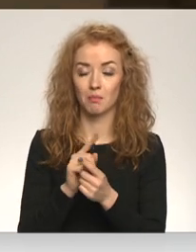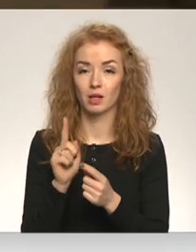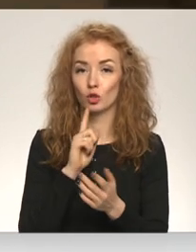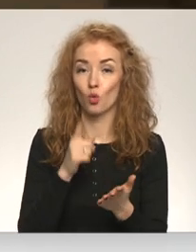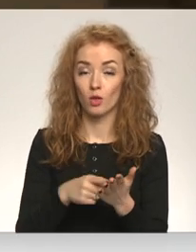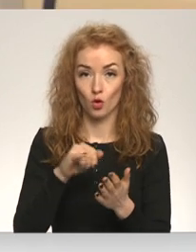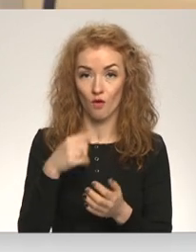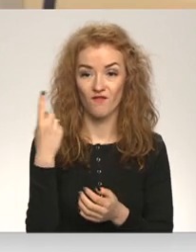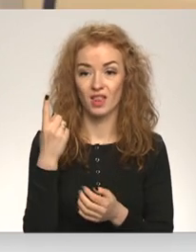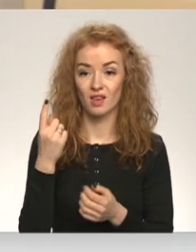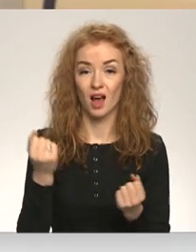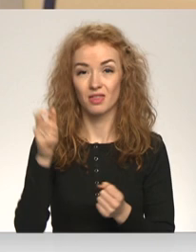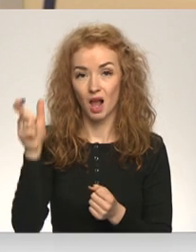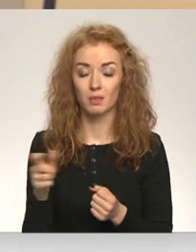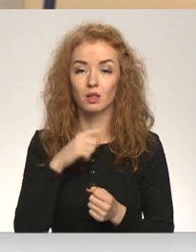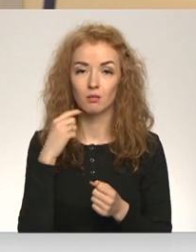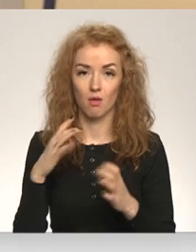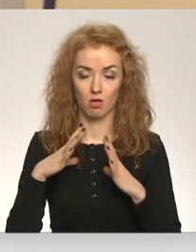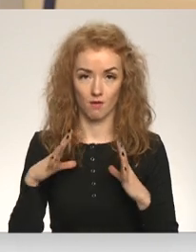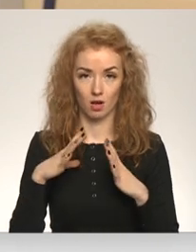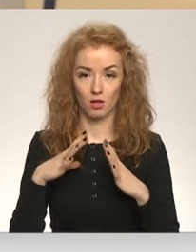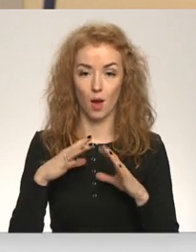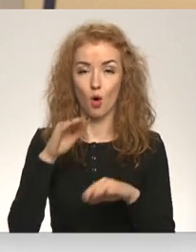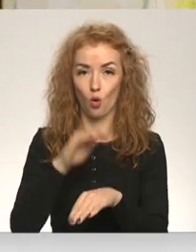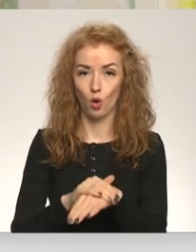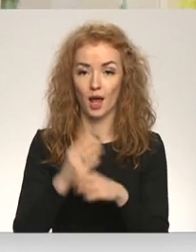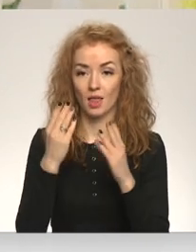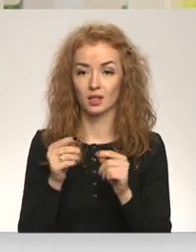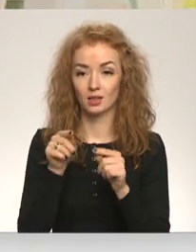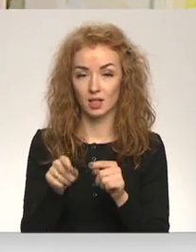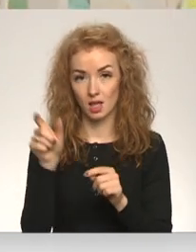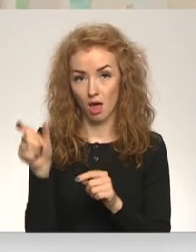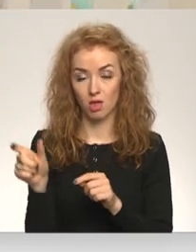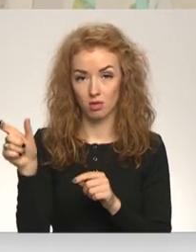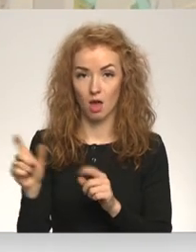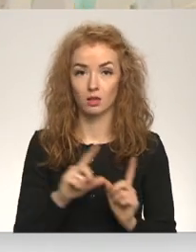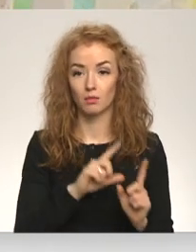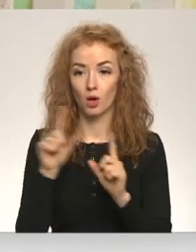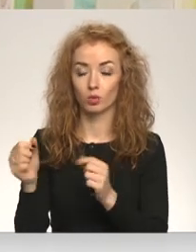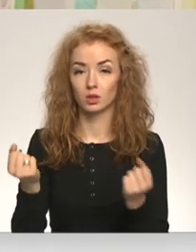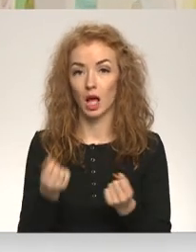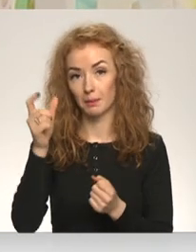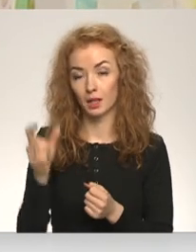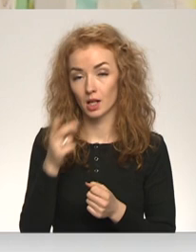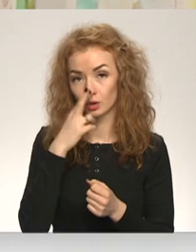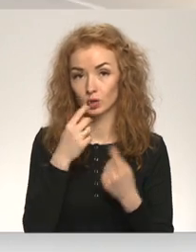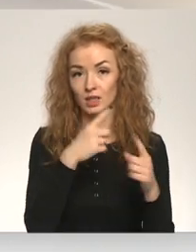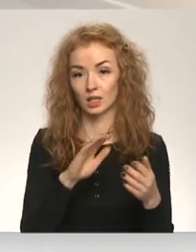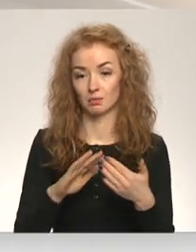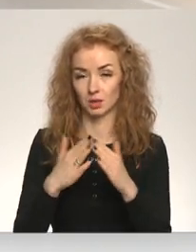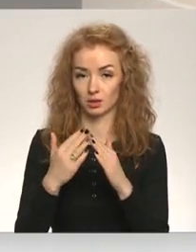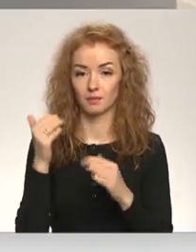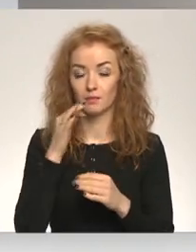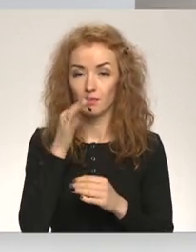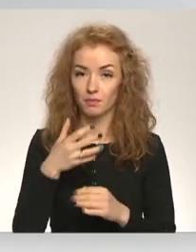vienīgā darbiniece devusies atvaļinājumā. Konkrētās dienās apkalpot klientus uz Neretu dodas darbinieks no citas pilsētas.